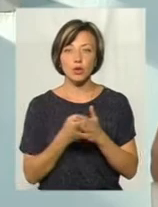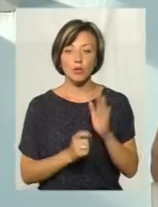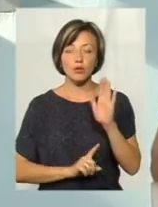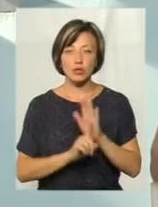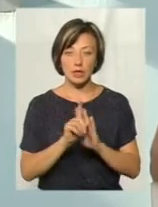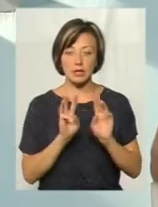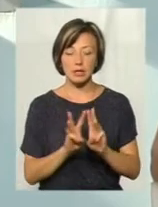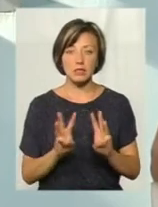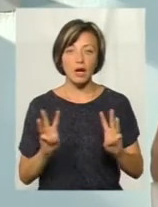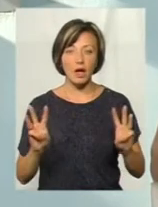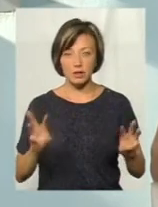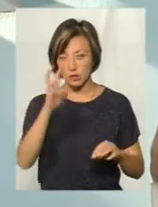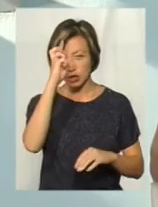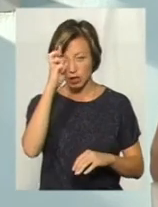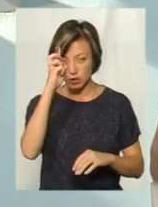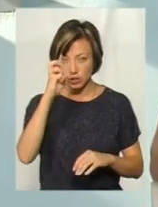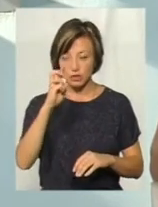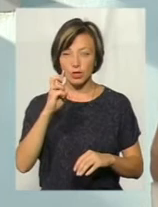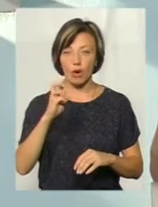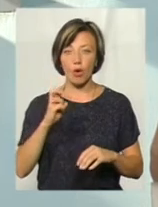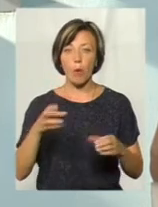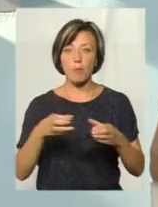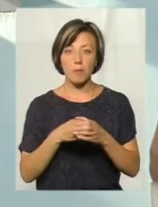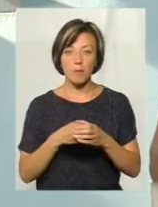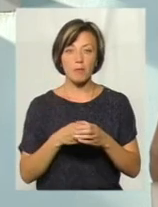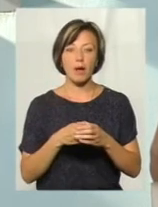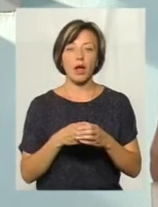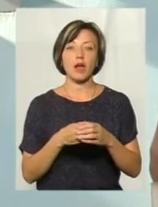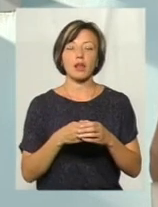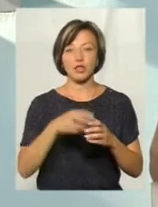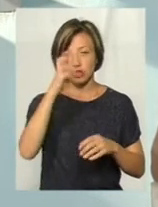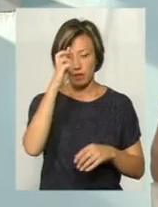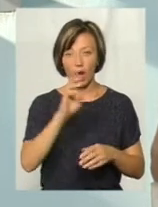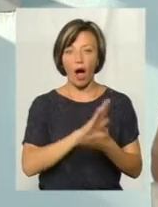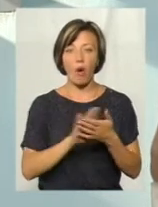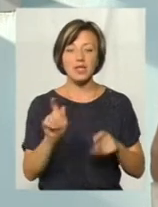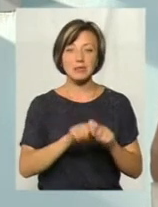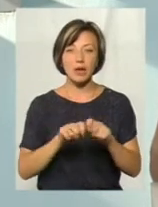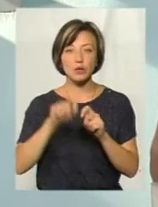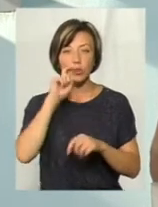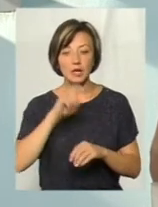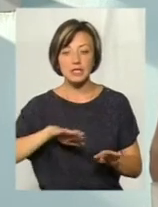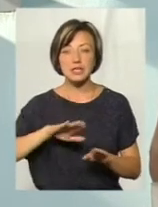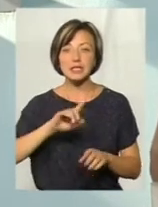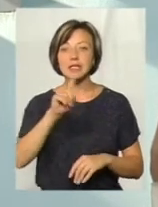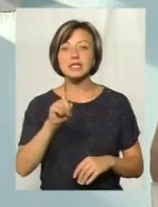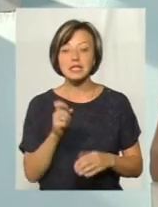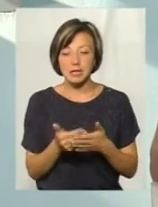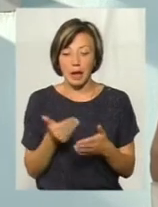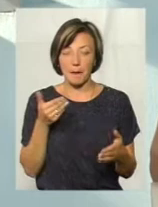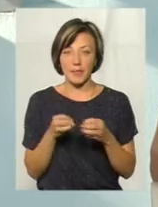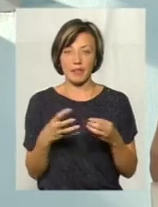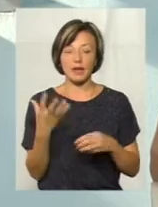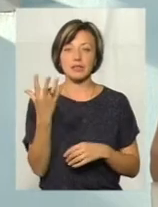на сайті Держкомпідприємництва і Державної екологічної інспекції України. І потім вже за 15 днів до